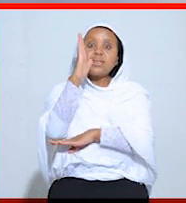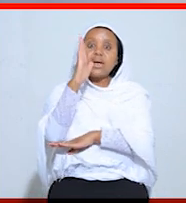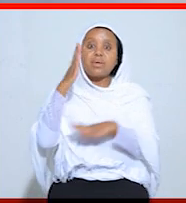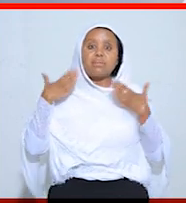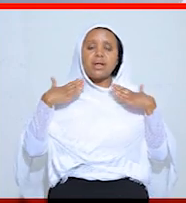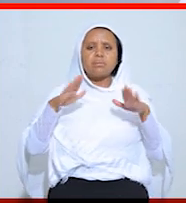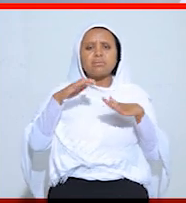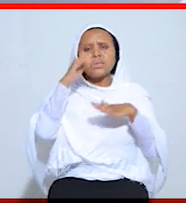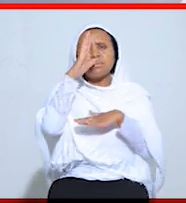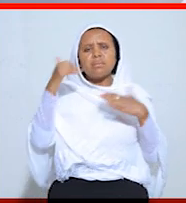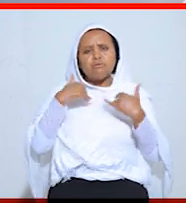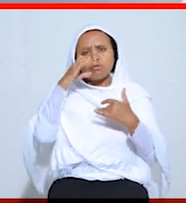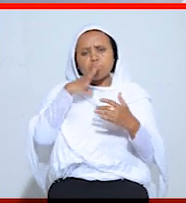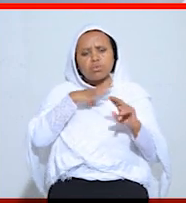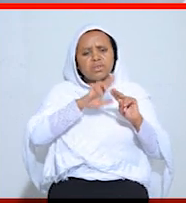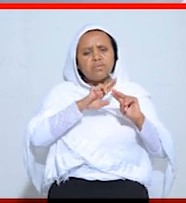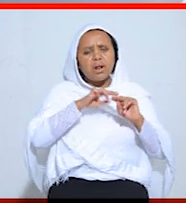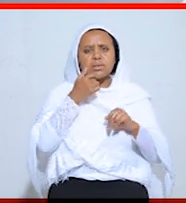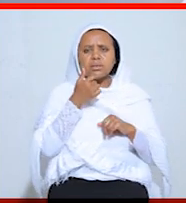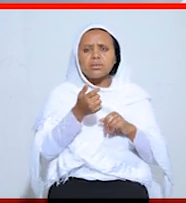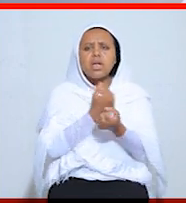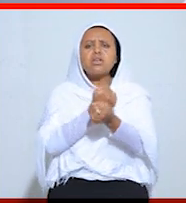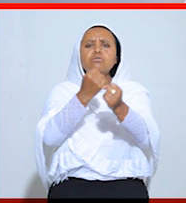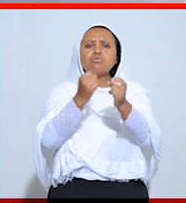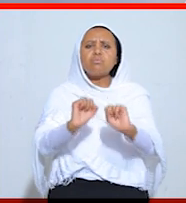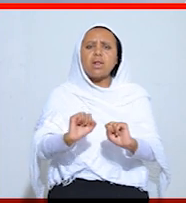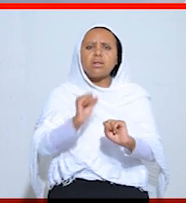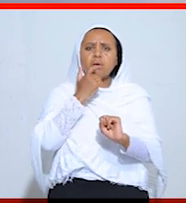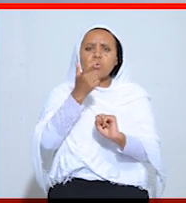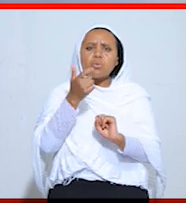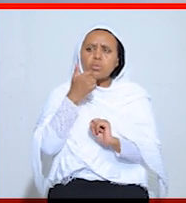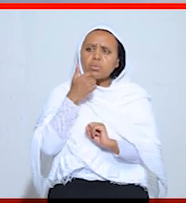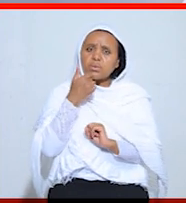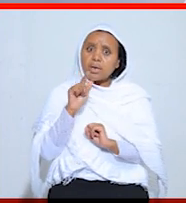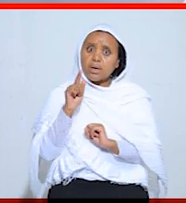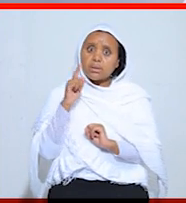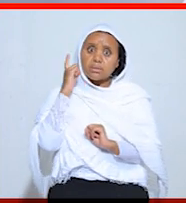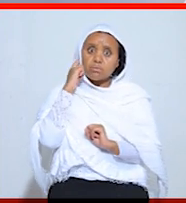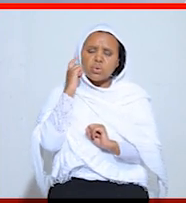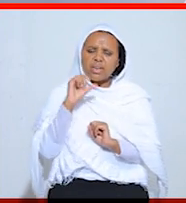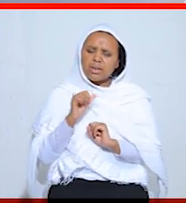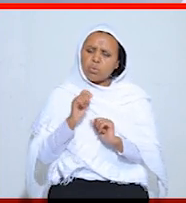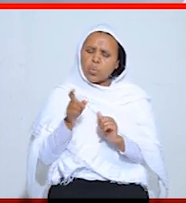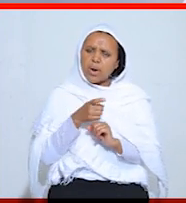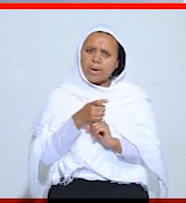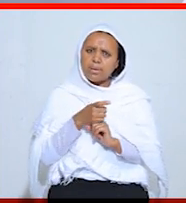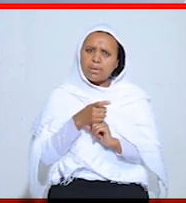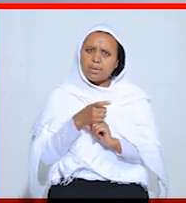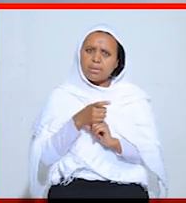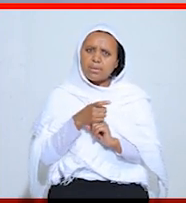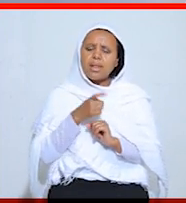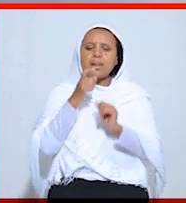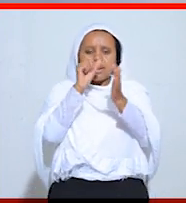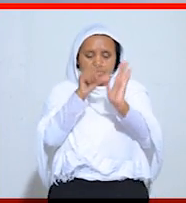የእግዚአብሔር መልአክ እግዚአብሔርን በሚፈሩ ሰዎች ዙሪያ ይሰፍራል ያድናቸውማል ተብሎ ሲነገር እንዴት